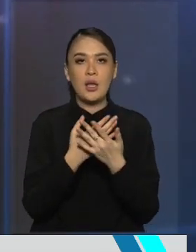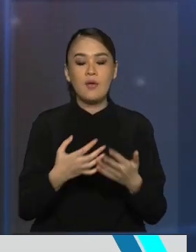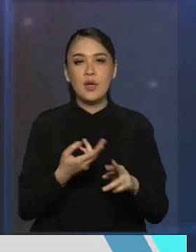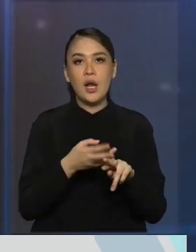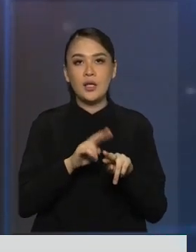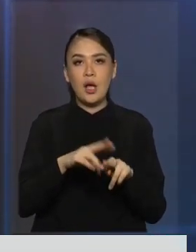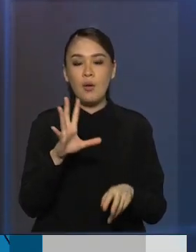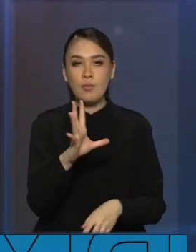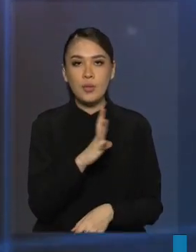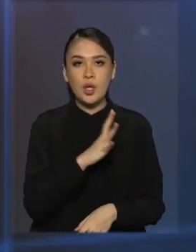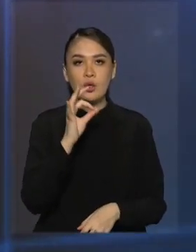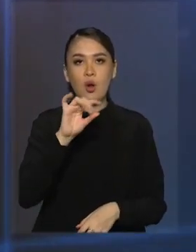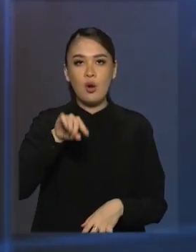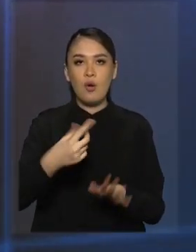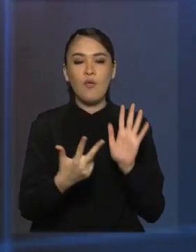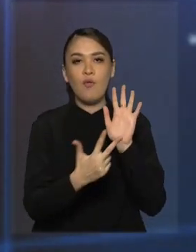месяце составил